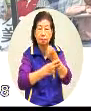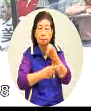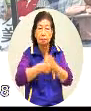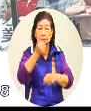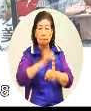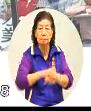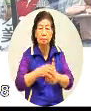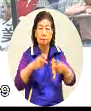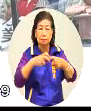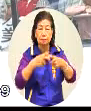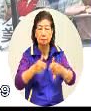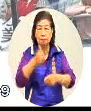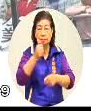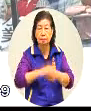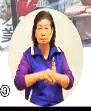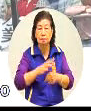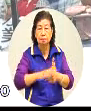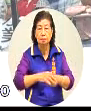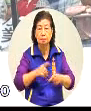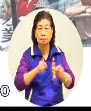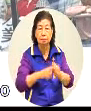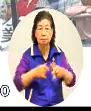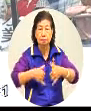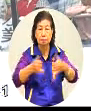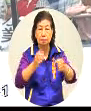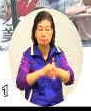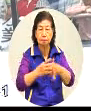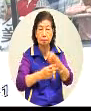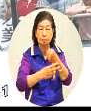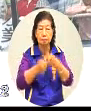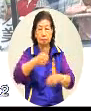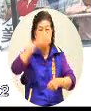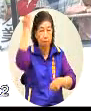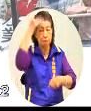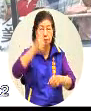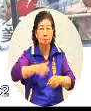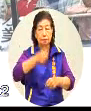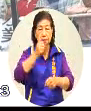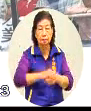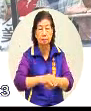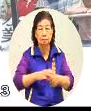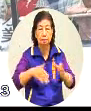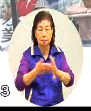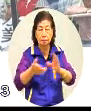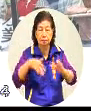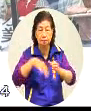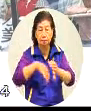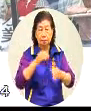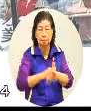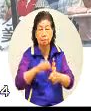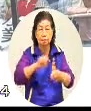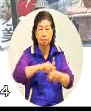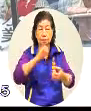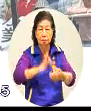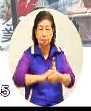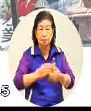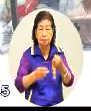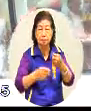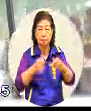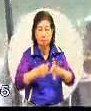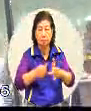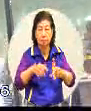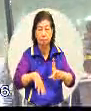李德仁中路里里长郑中泰湖内区茄定区